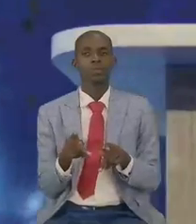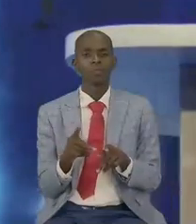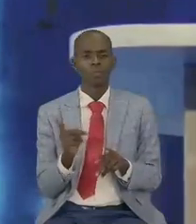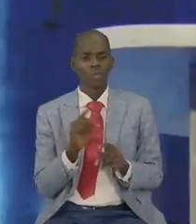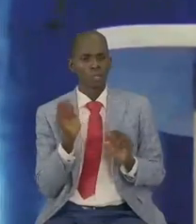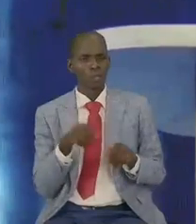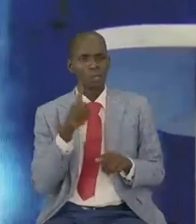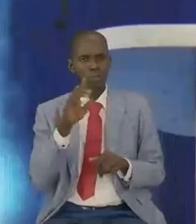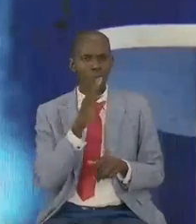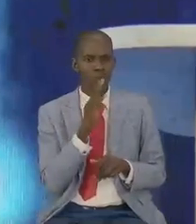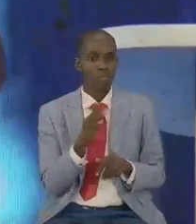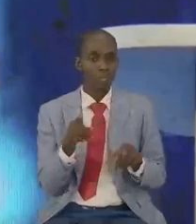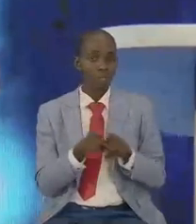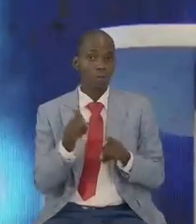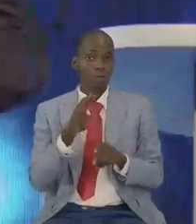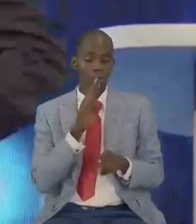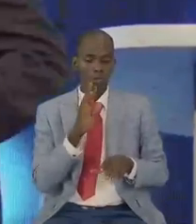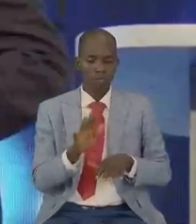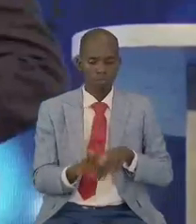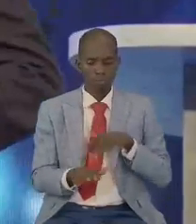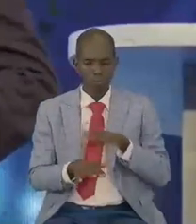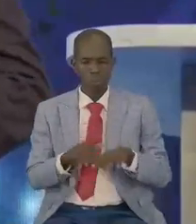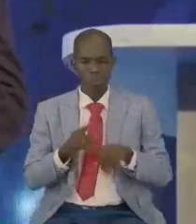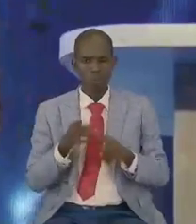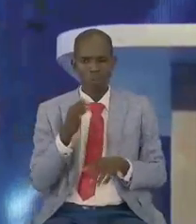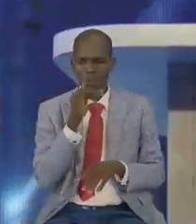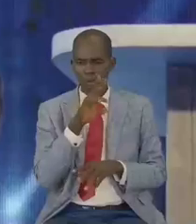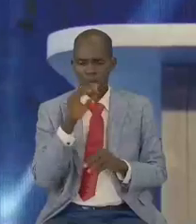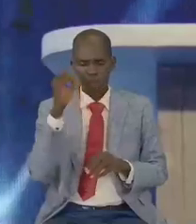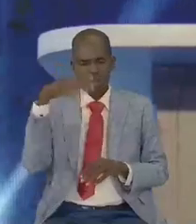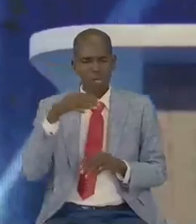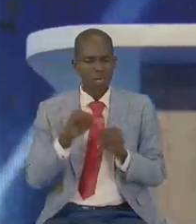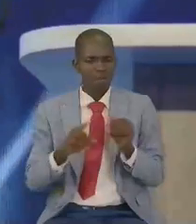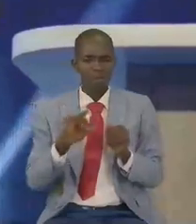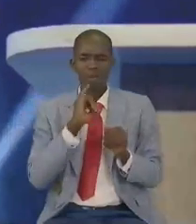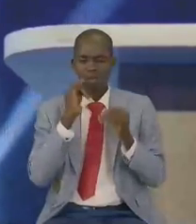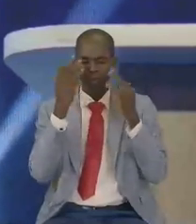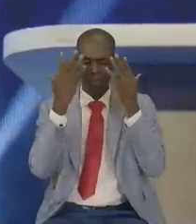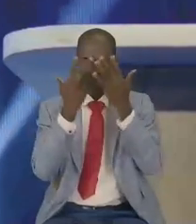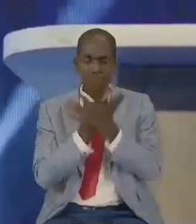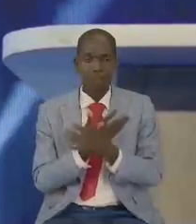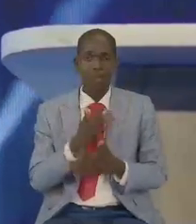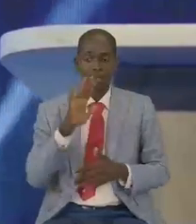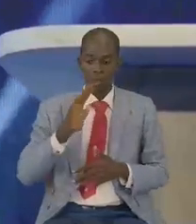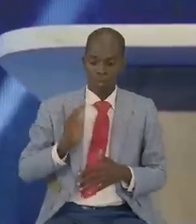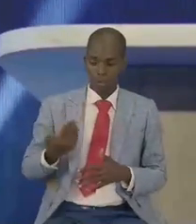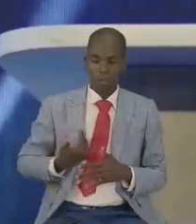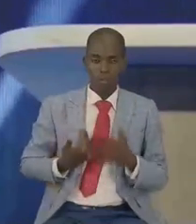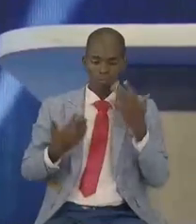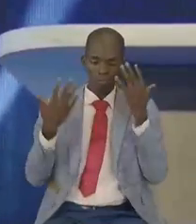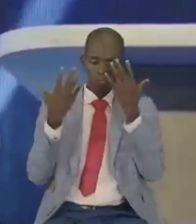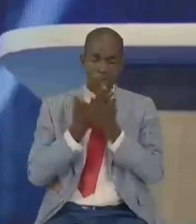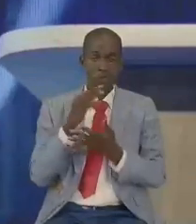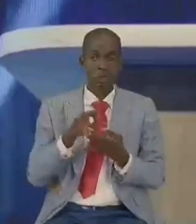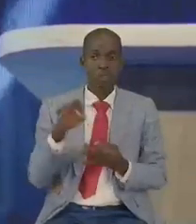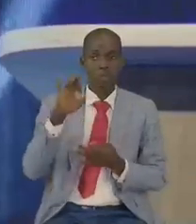pourras-tu être? Comme tu marches, qu'il n'y a pas de lumière. Tout est ténébreux. L'âme ténébreuse,